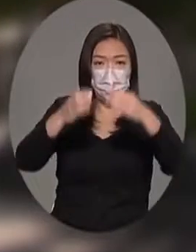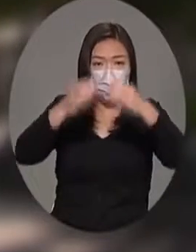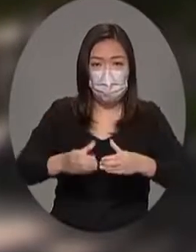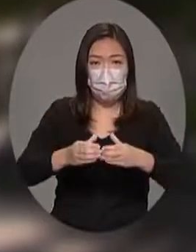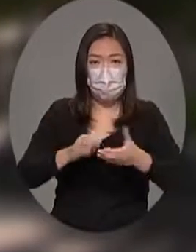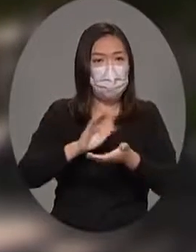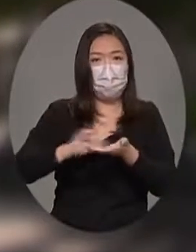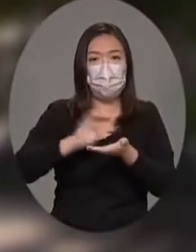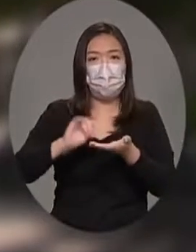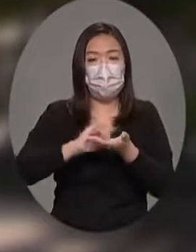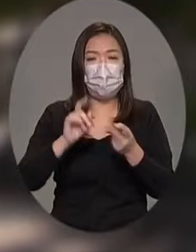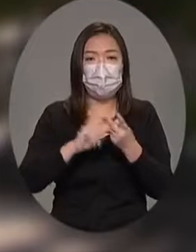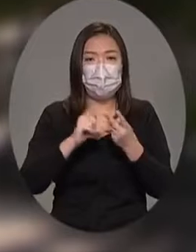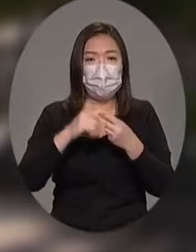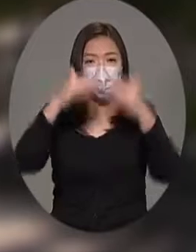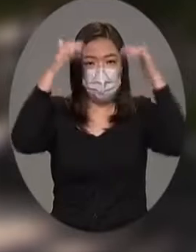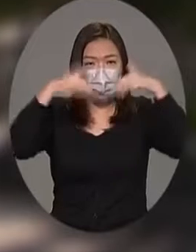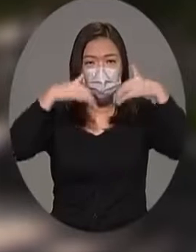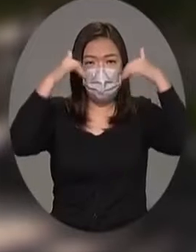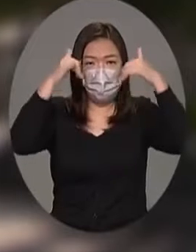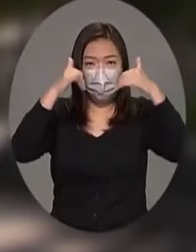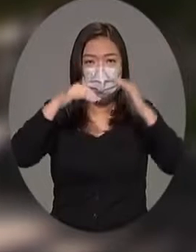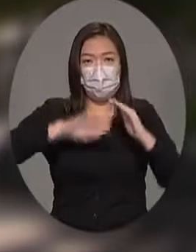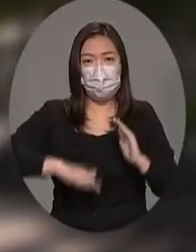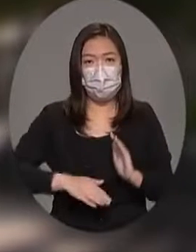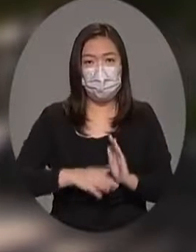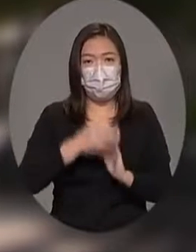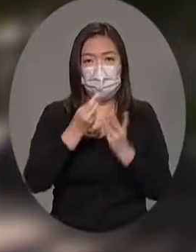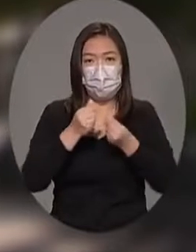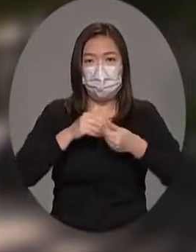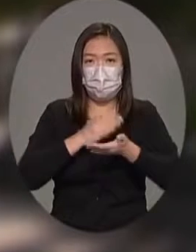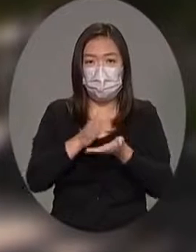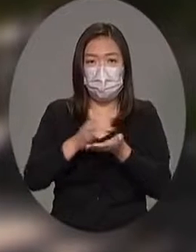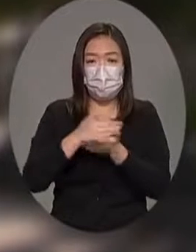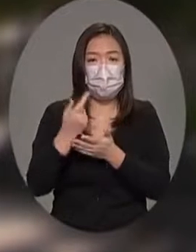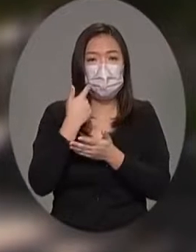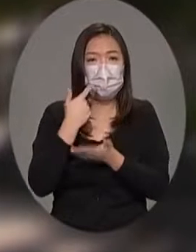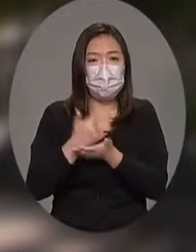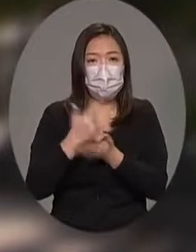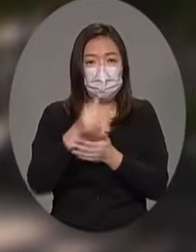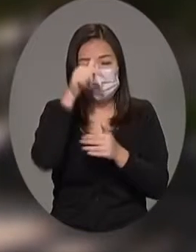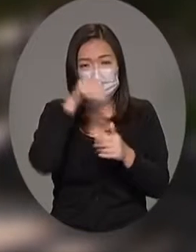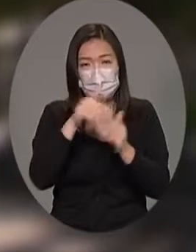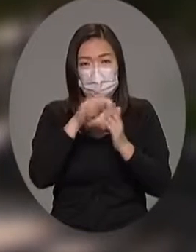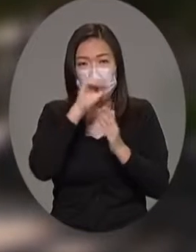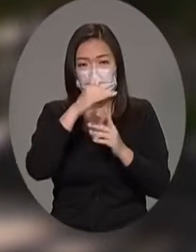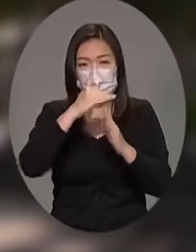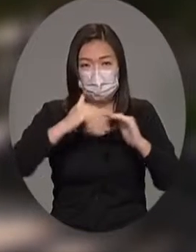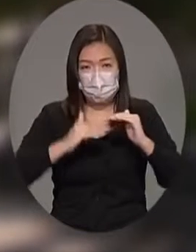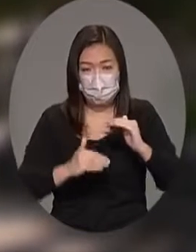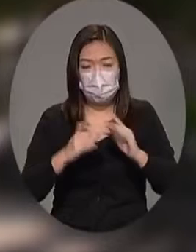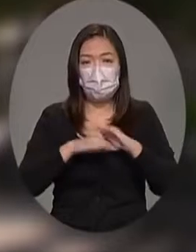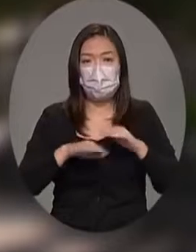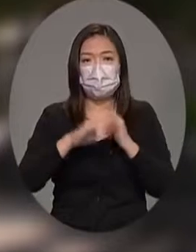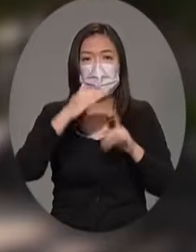穩，加上暴雨期間令地下水位升高，水土流失加劇，醫管局強調沉降幅度在安全水